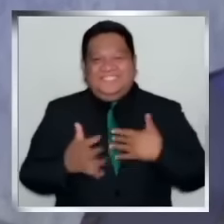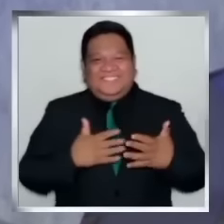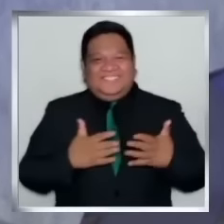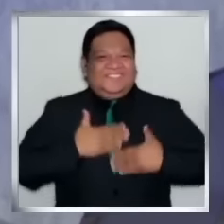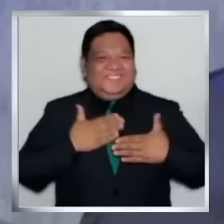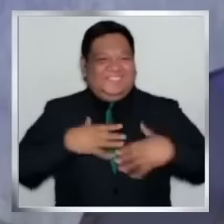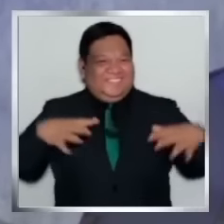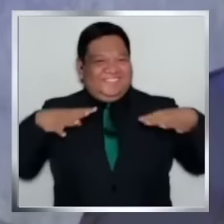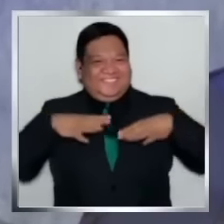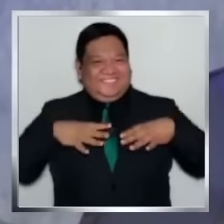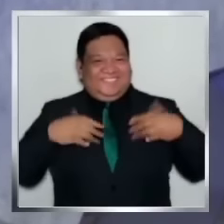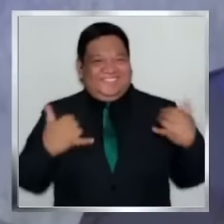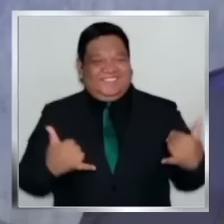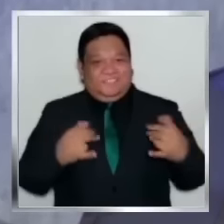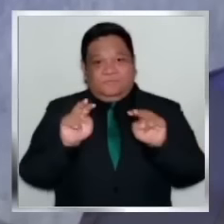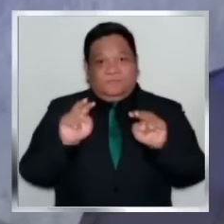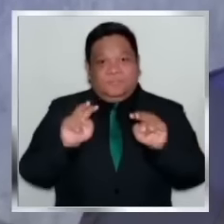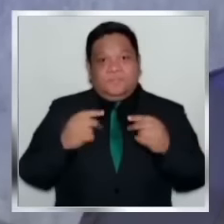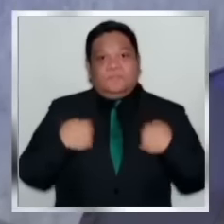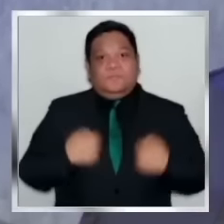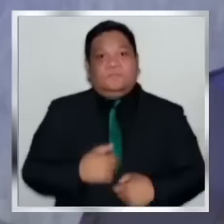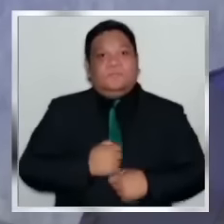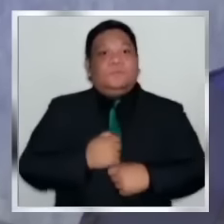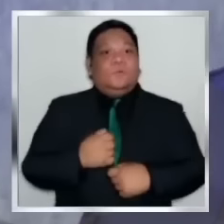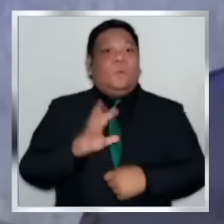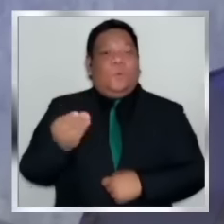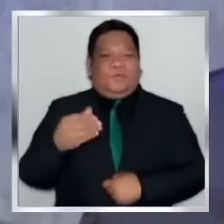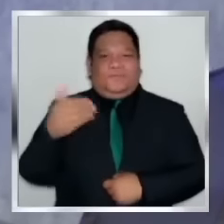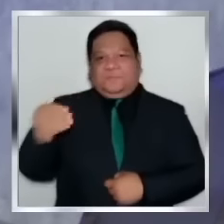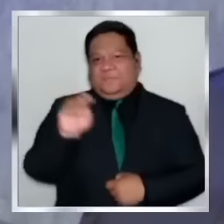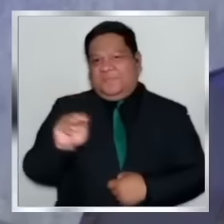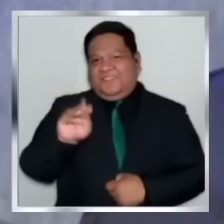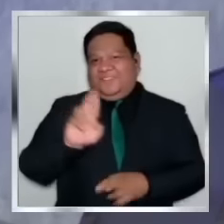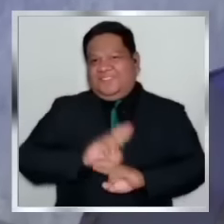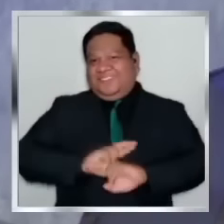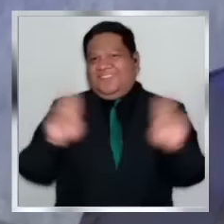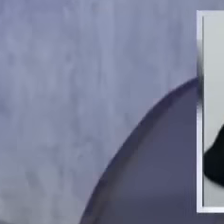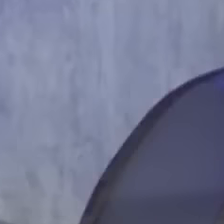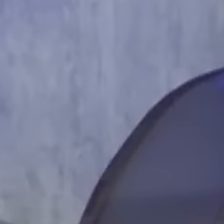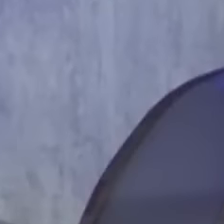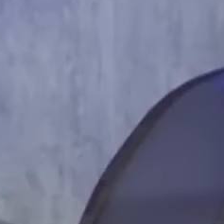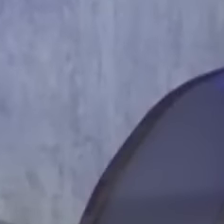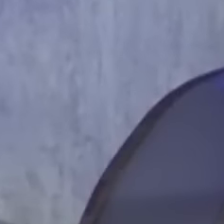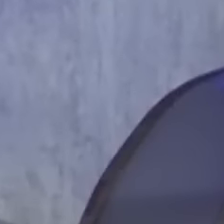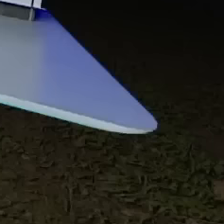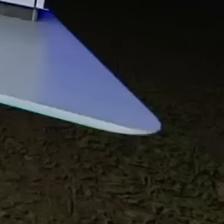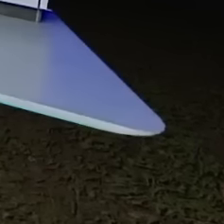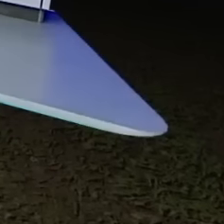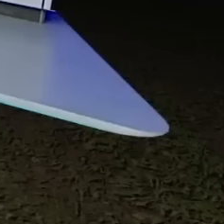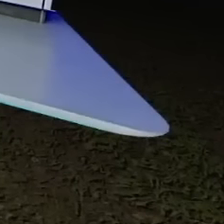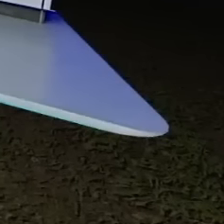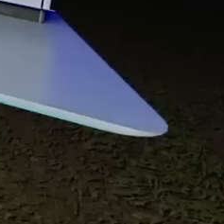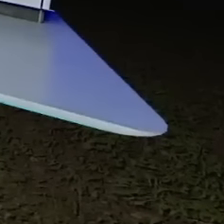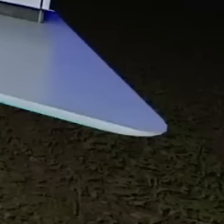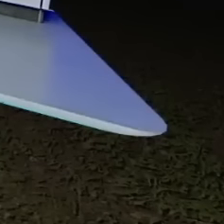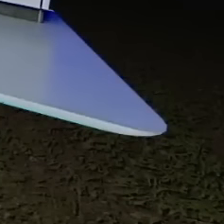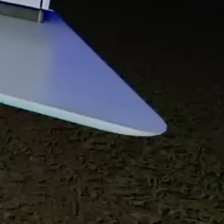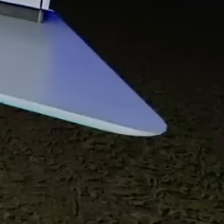ang Voltes 5 Legacy sa Lunes! Ayan, exciting! Miss Mel, Emil, Maurice. Thank you!